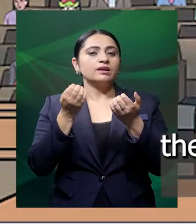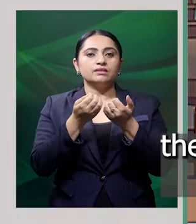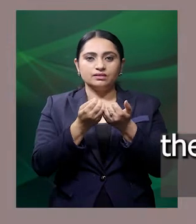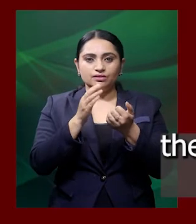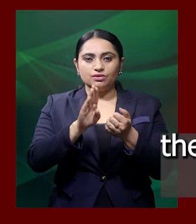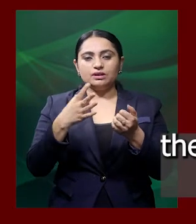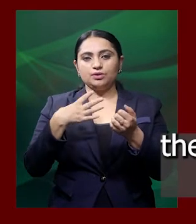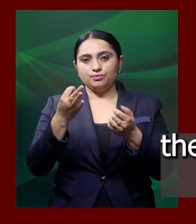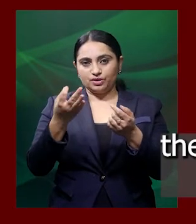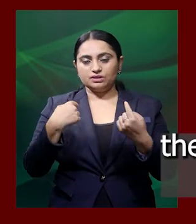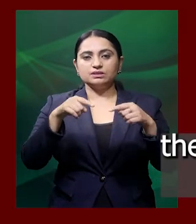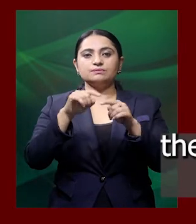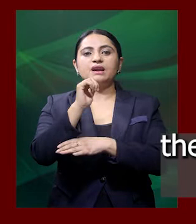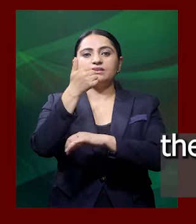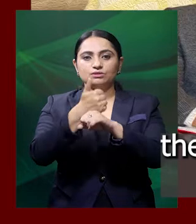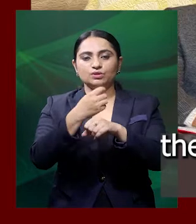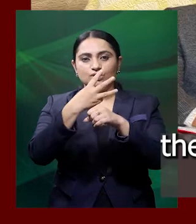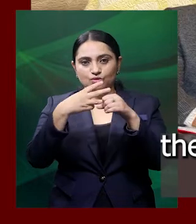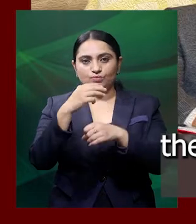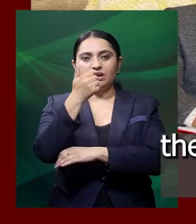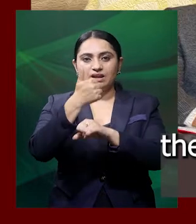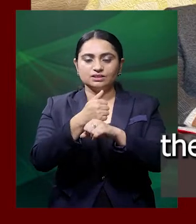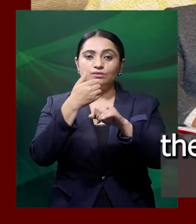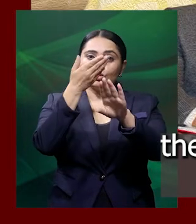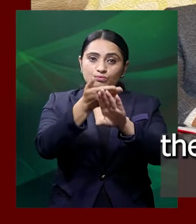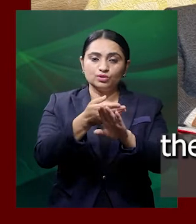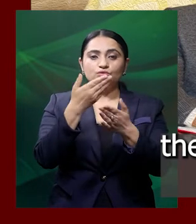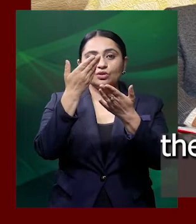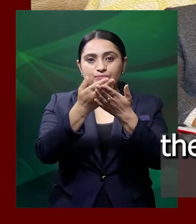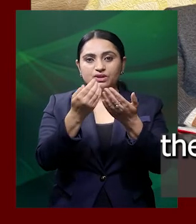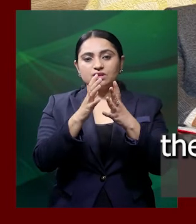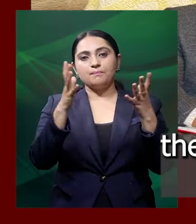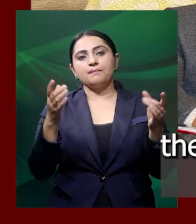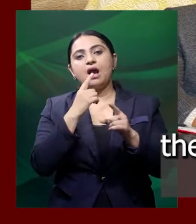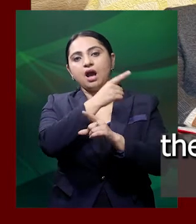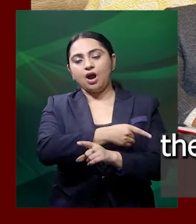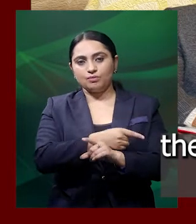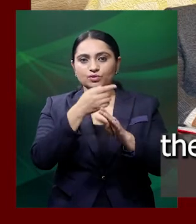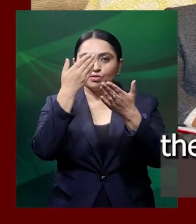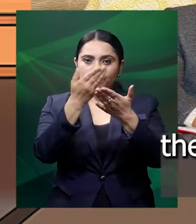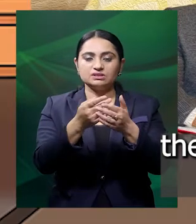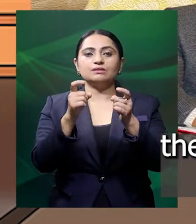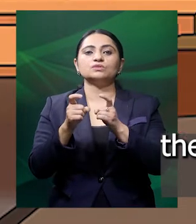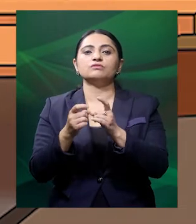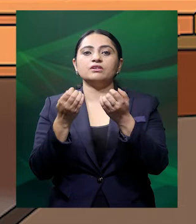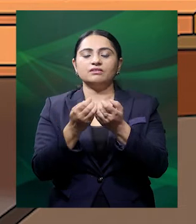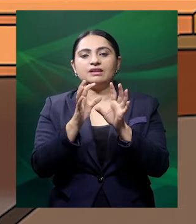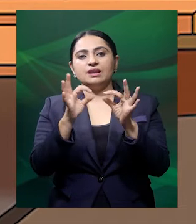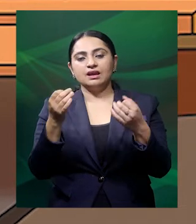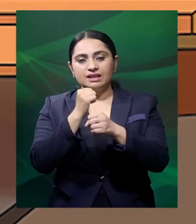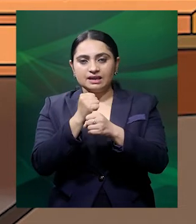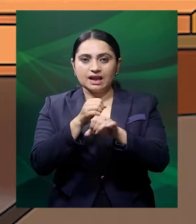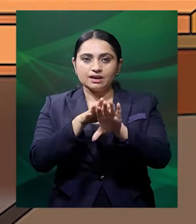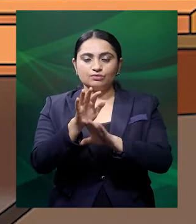गर्ने, प्रतिनिधि सभामा राष्ट्रपति वा उपराष्ट्रपति विरुद्ध पेश भएको महाभियोगको प्रस्ताव उपर छलफल गर्ने